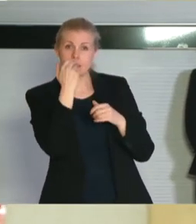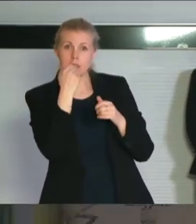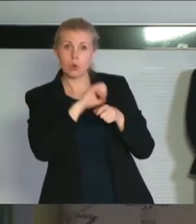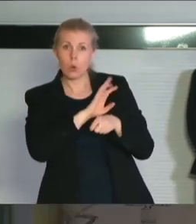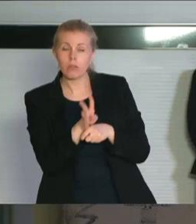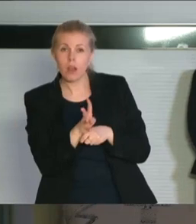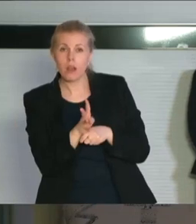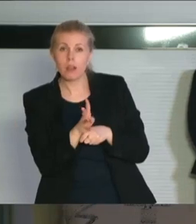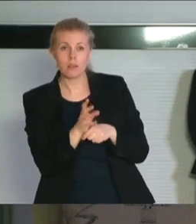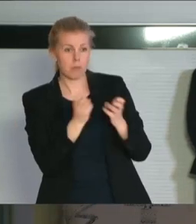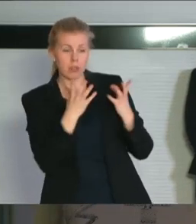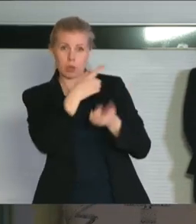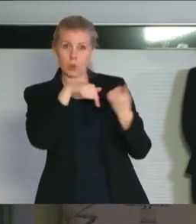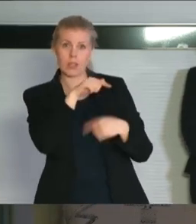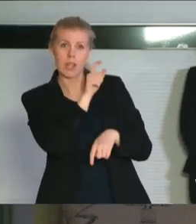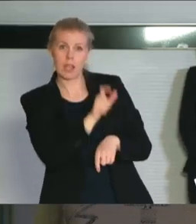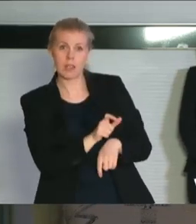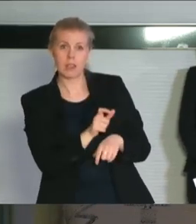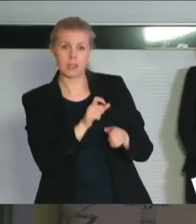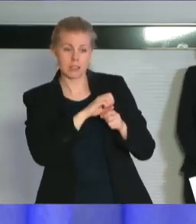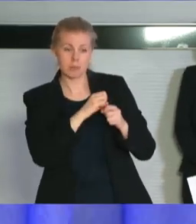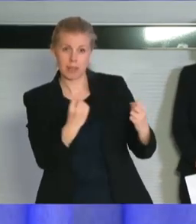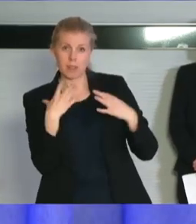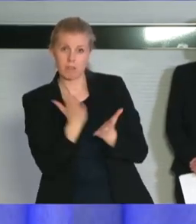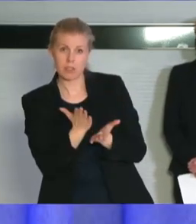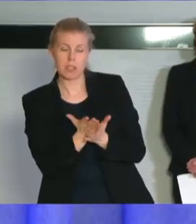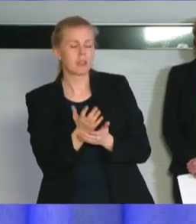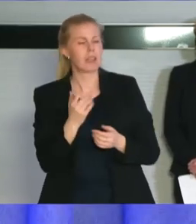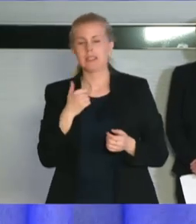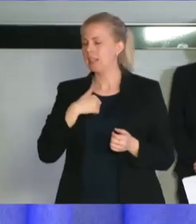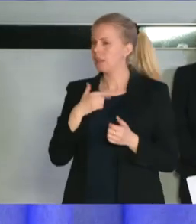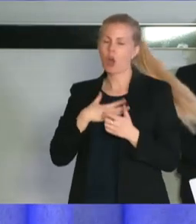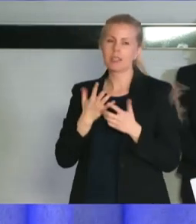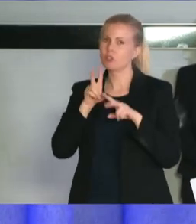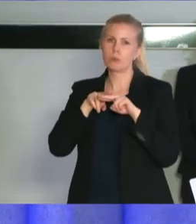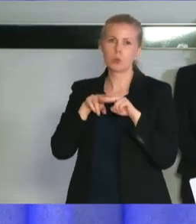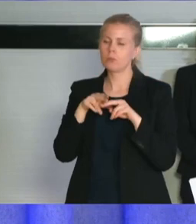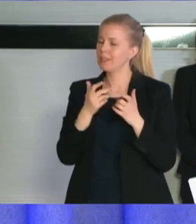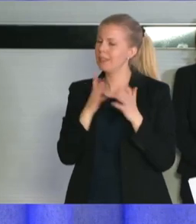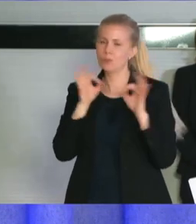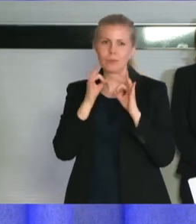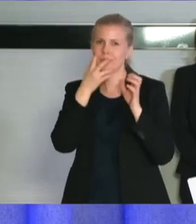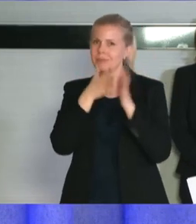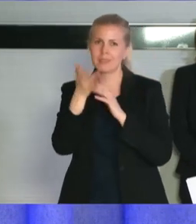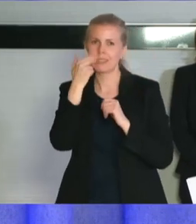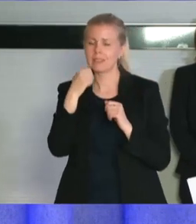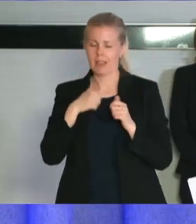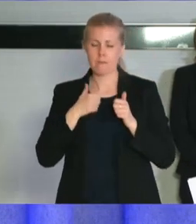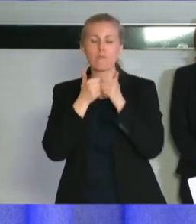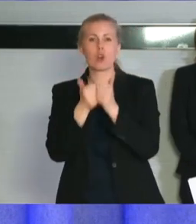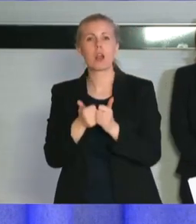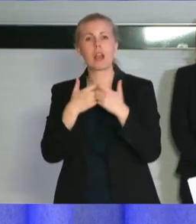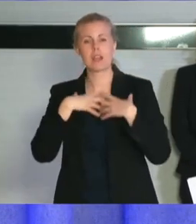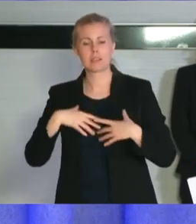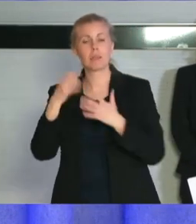ikke blitt testet for korona fordi jeg ikke har vært syk og ikke har noen symptomer på at jeg er syk. Så jeg følger akkurat det samme regelverket som helsepersonell eller andre gjør.